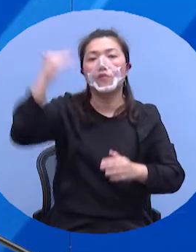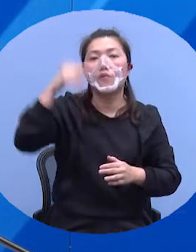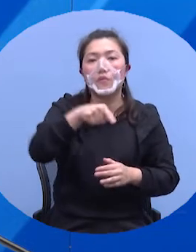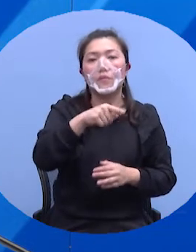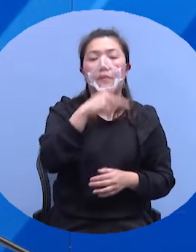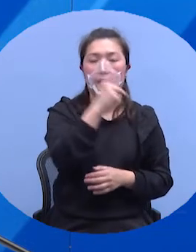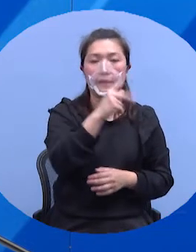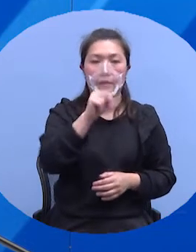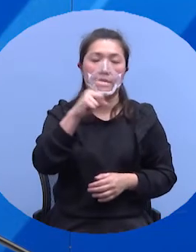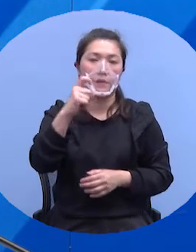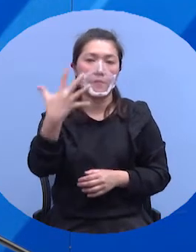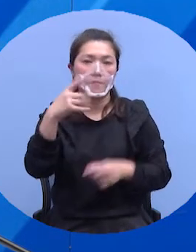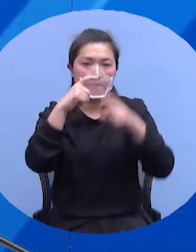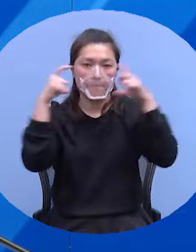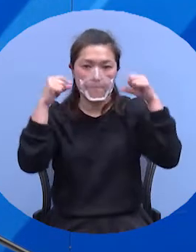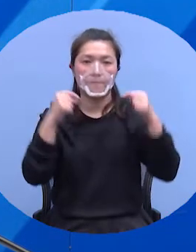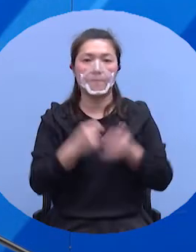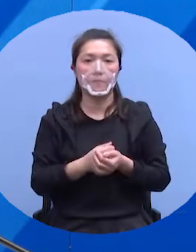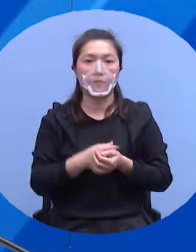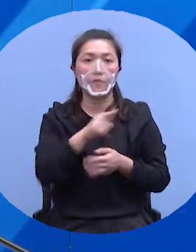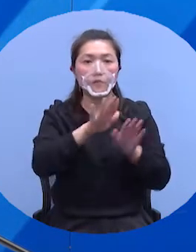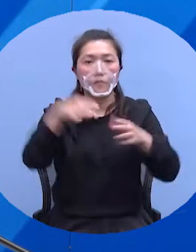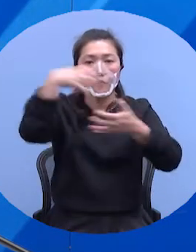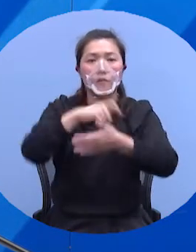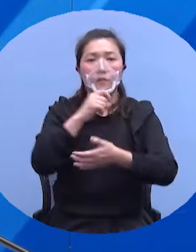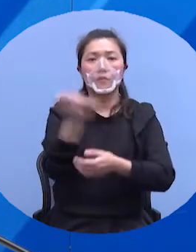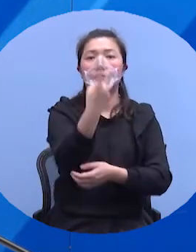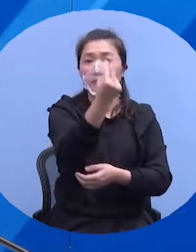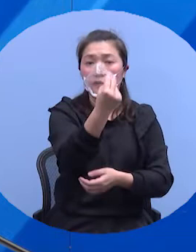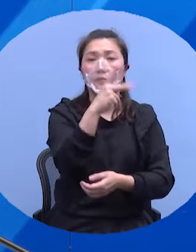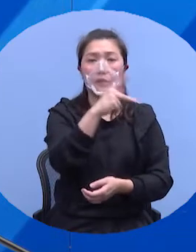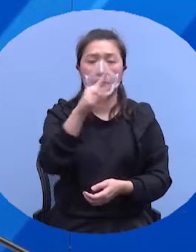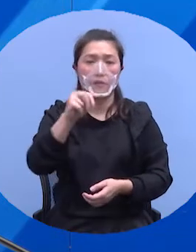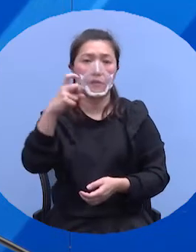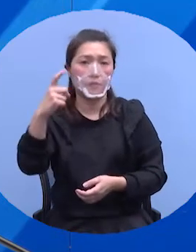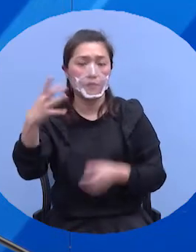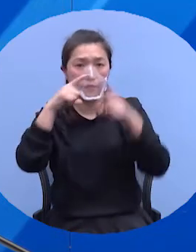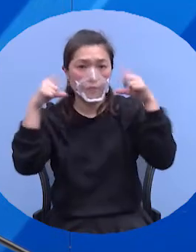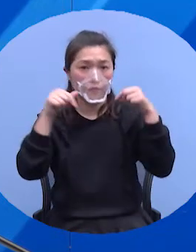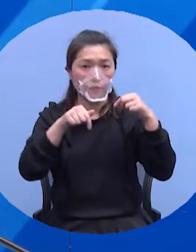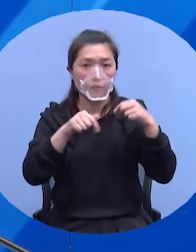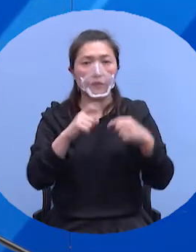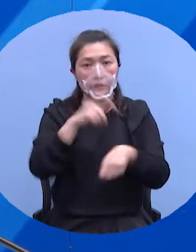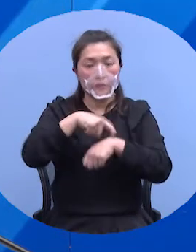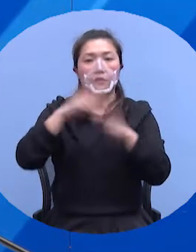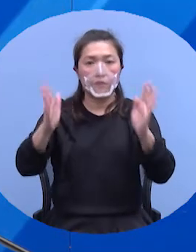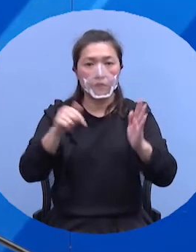嘅KN95 口罩，因為我哋服務包裏邊有20個呢啲口罩嚇。咁就總之喺嗰段時